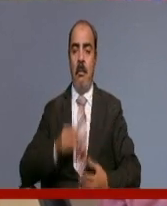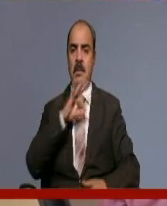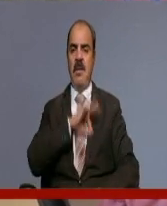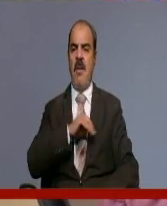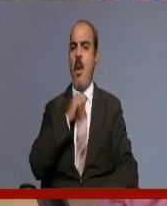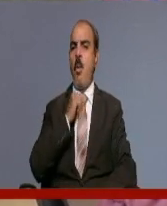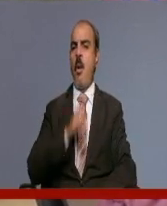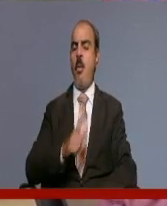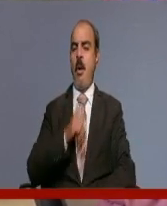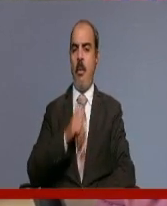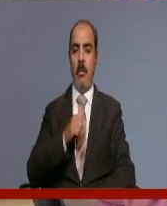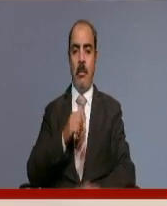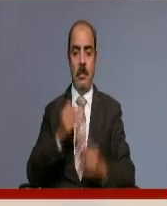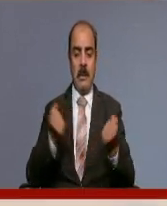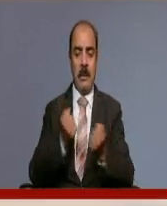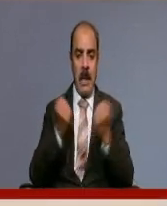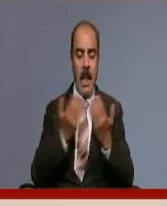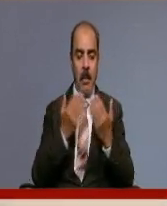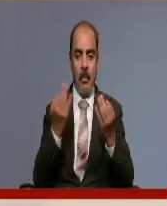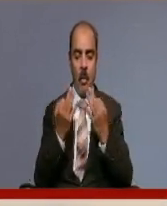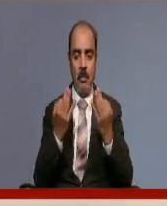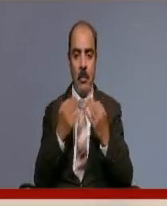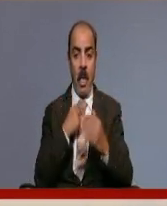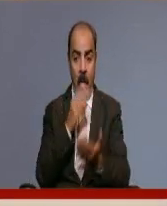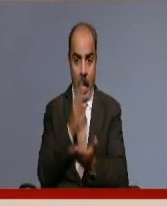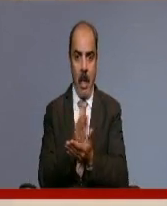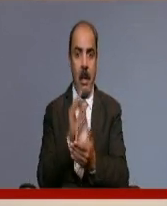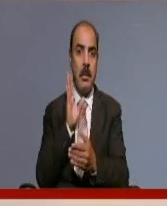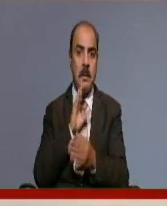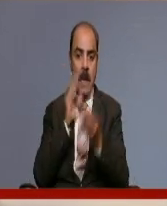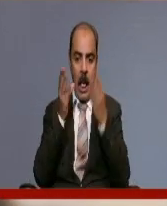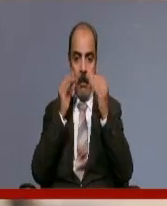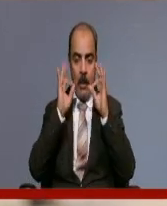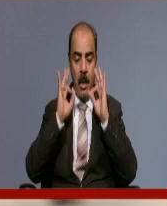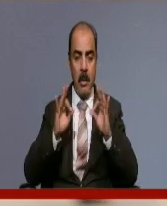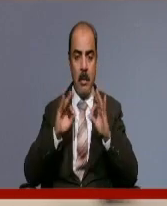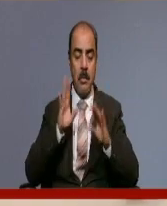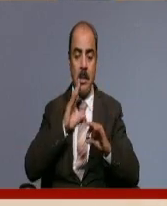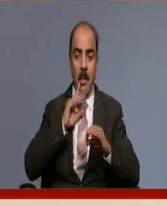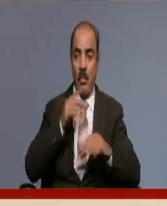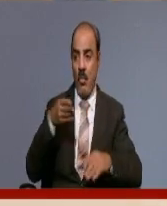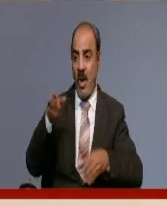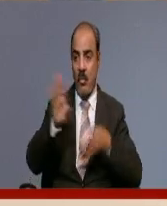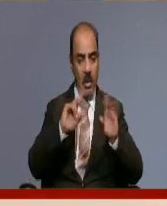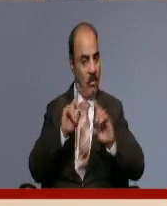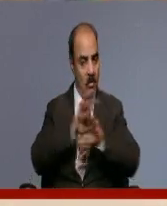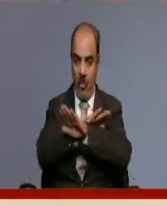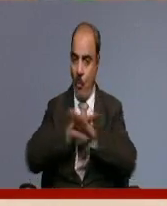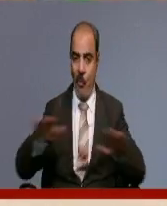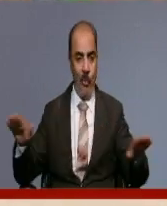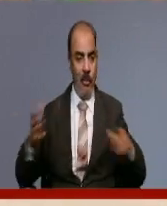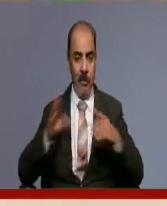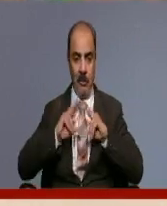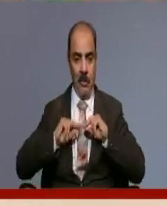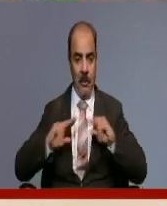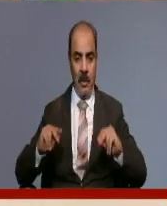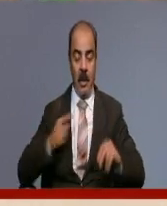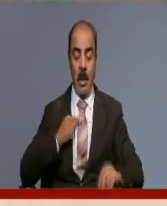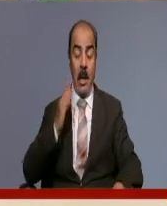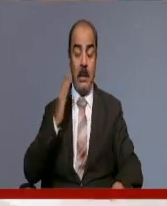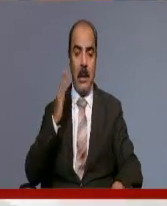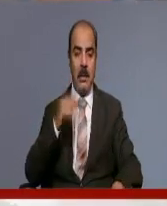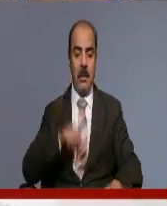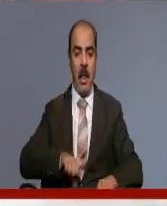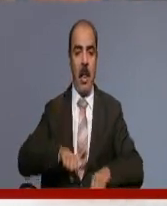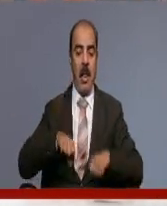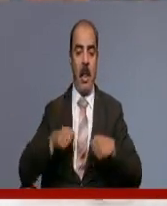وتساعدهم كثير في الدراسه وكده لينا حق ان احنا نتعلم التعليم مش حكر على حد معين انه حاجه اساسيه في الحياه